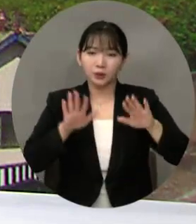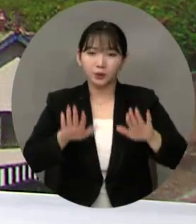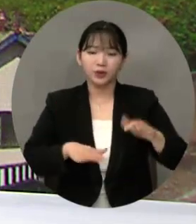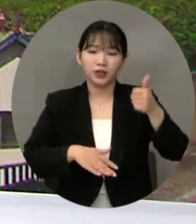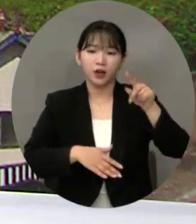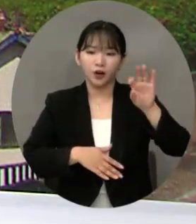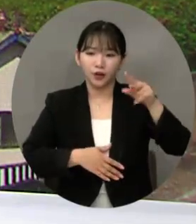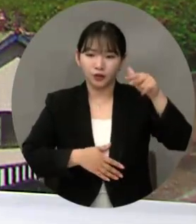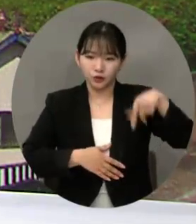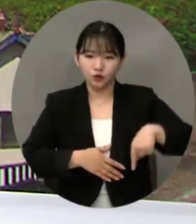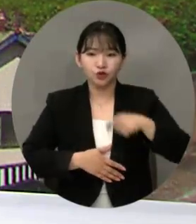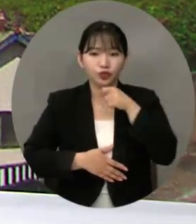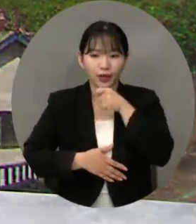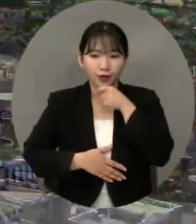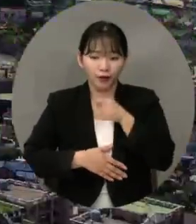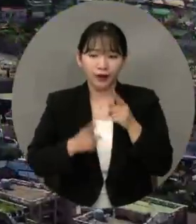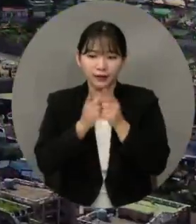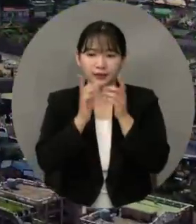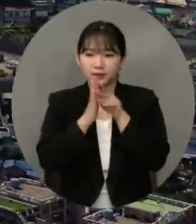허점을 짚어봤습니다.